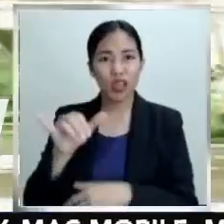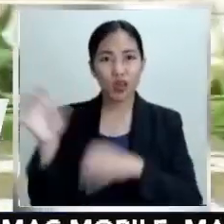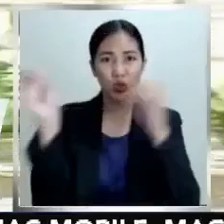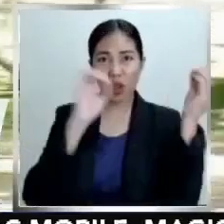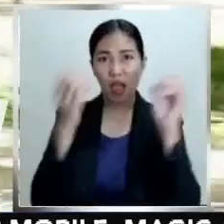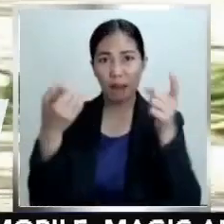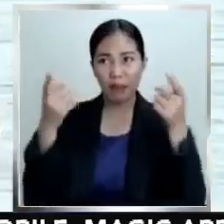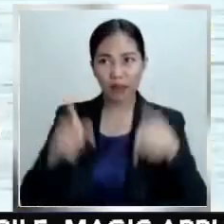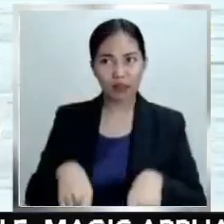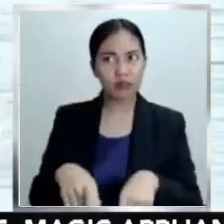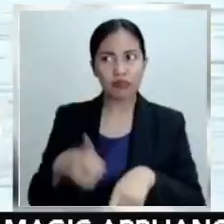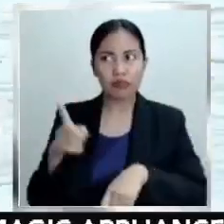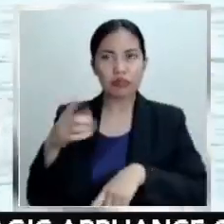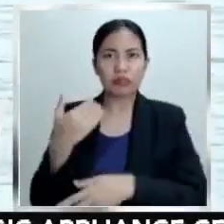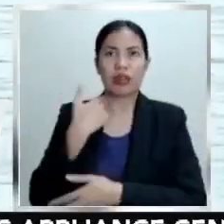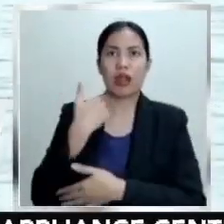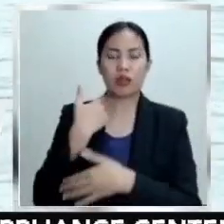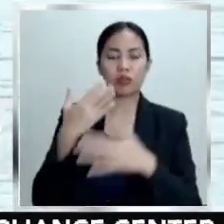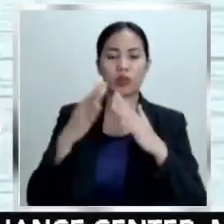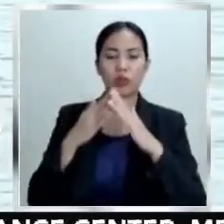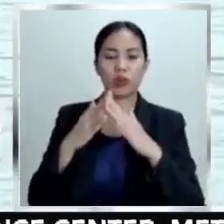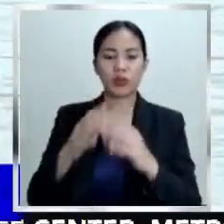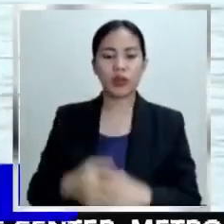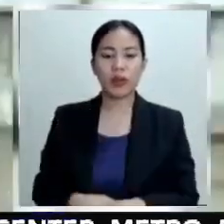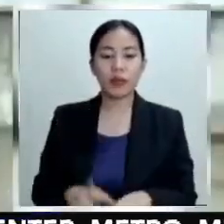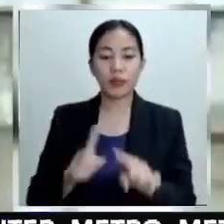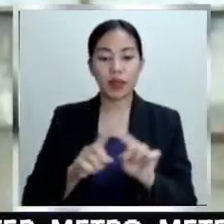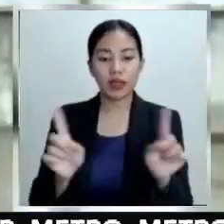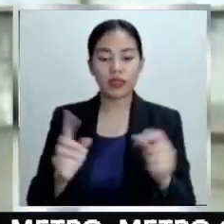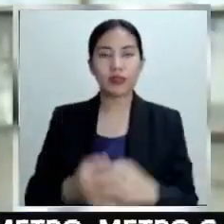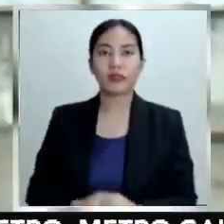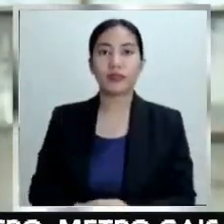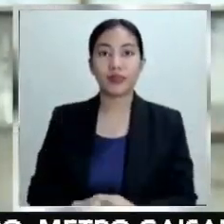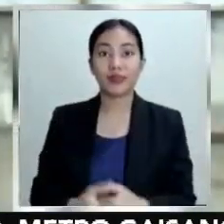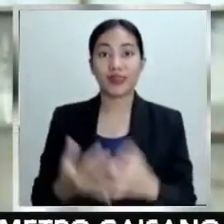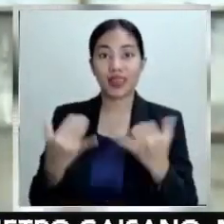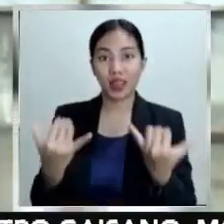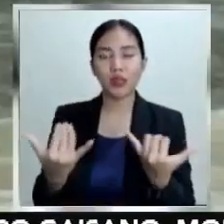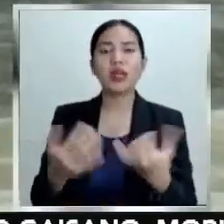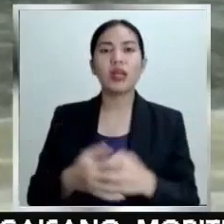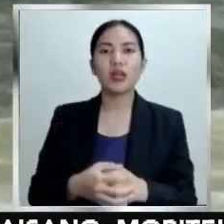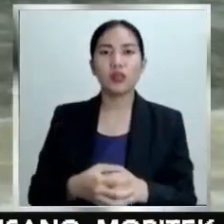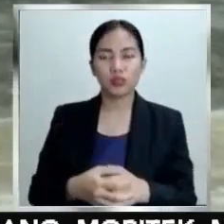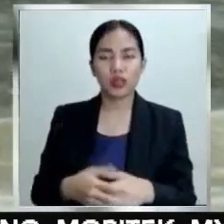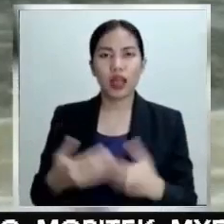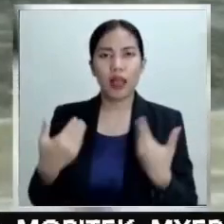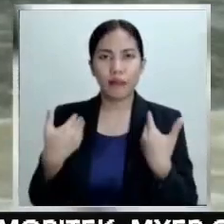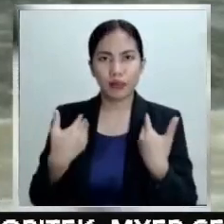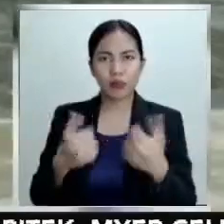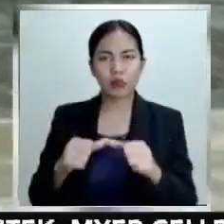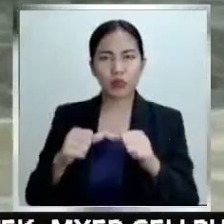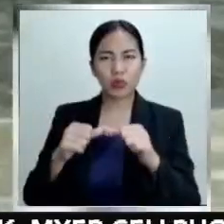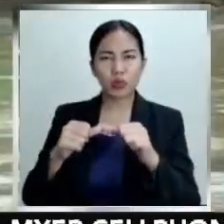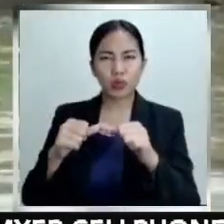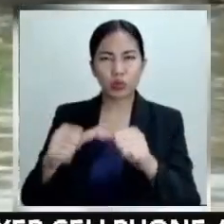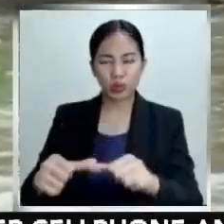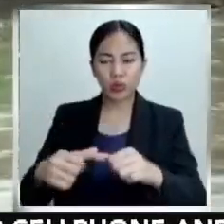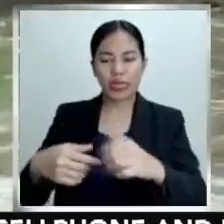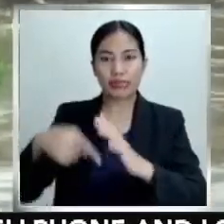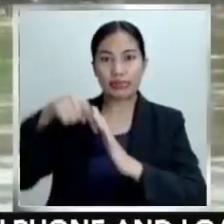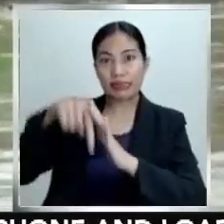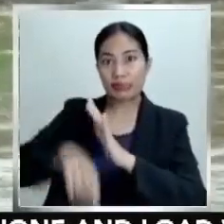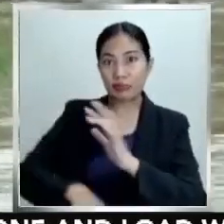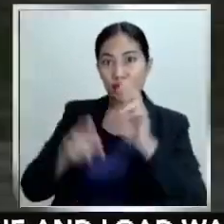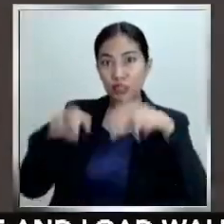sa Marikina. Salamat daw sa slope protection at tuloy-tuloy na dredging na nagpalalim at nagpalawak sa ilog kumpara noong